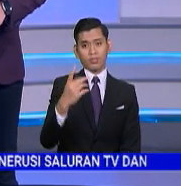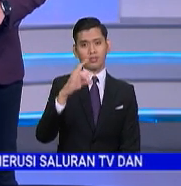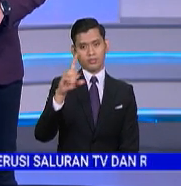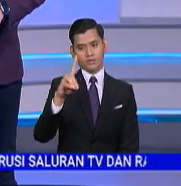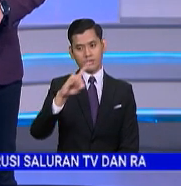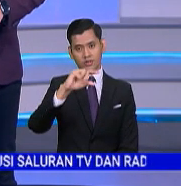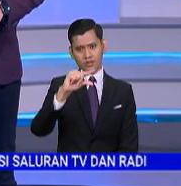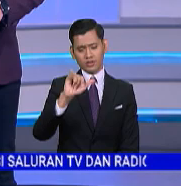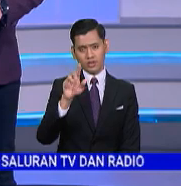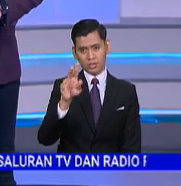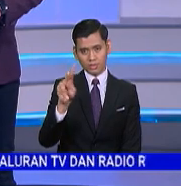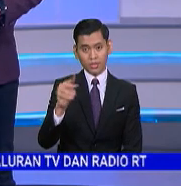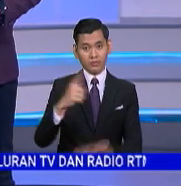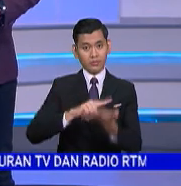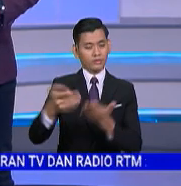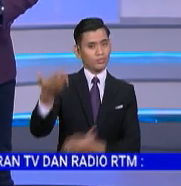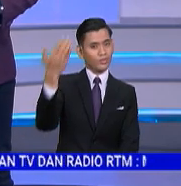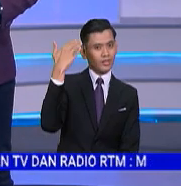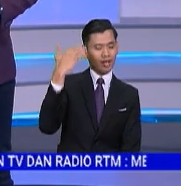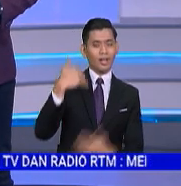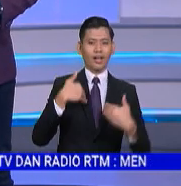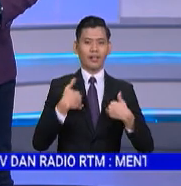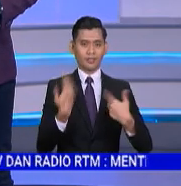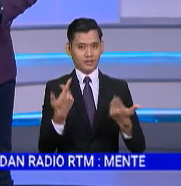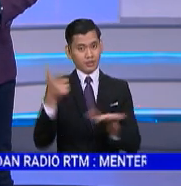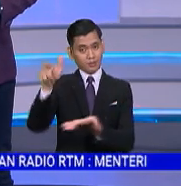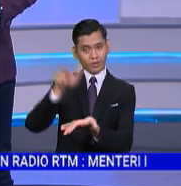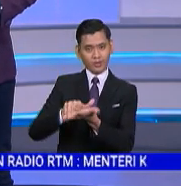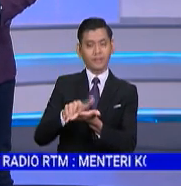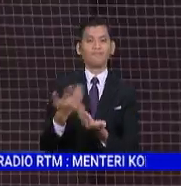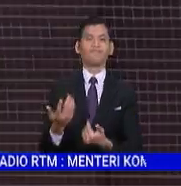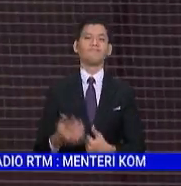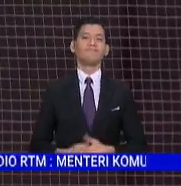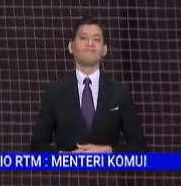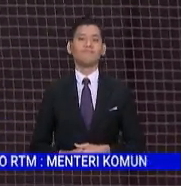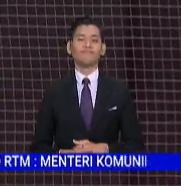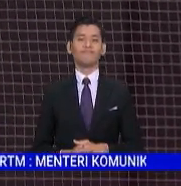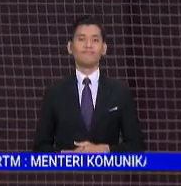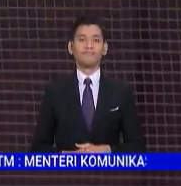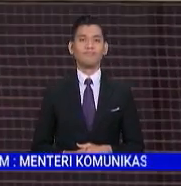lalu. Wartawan Tina Rama ada perinciannya.